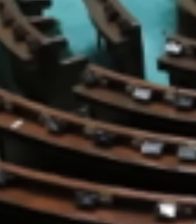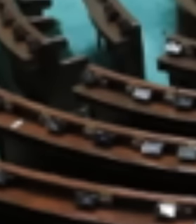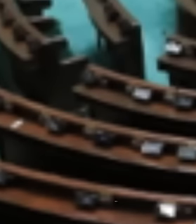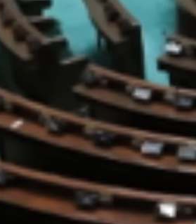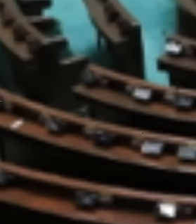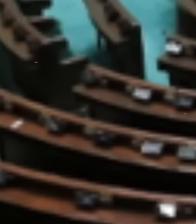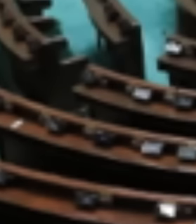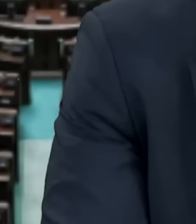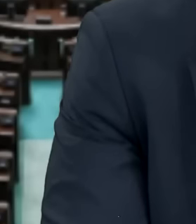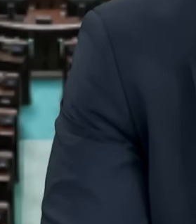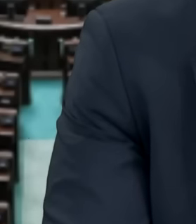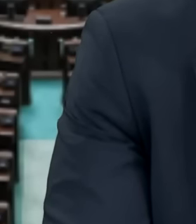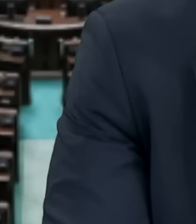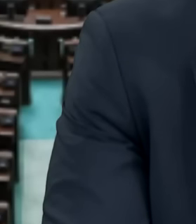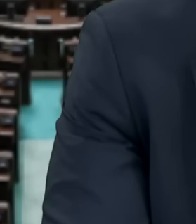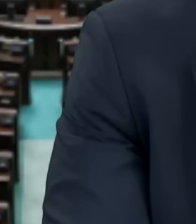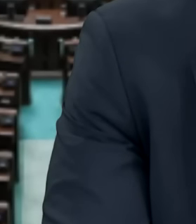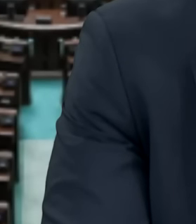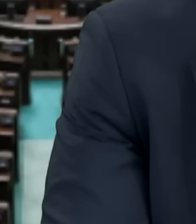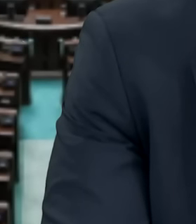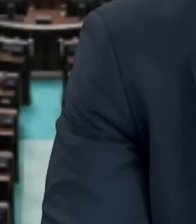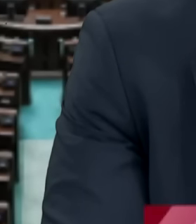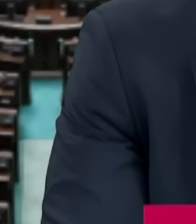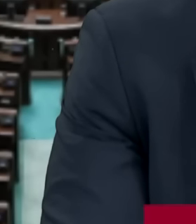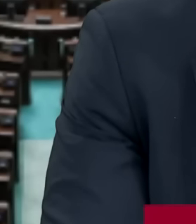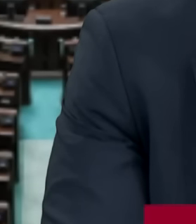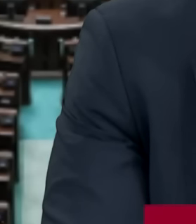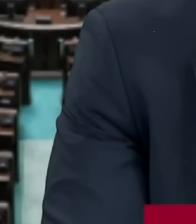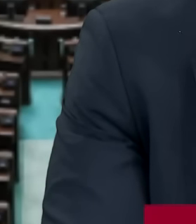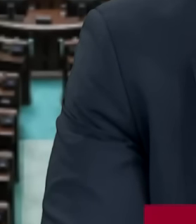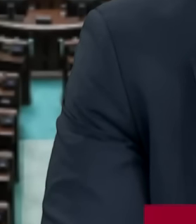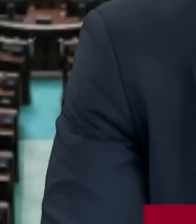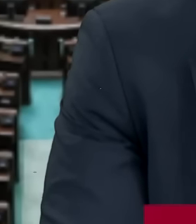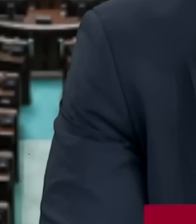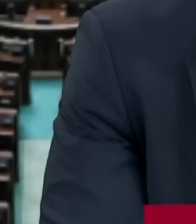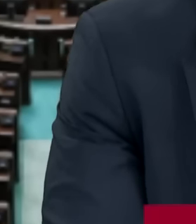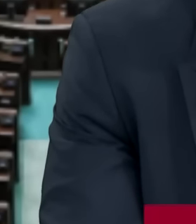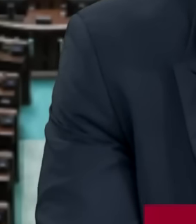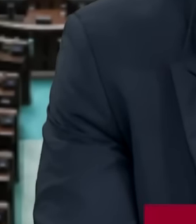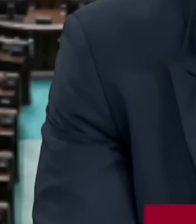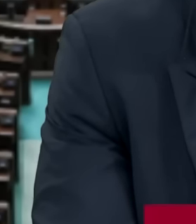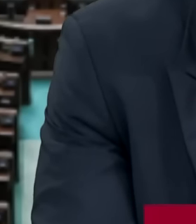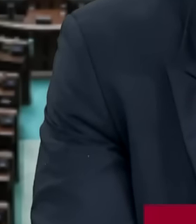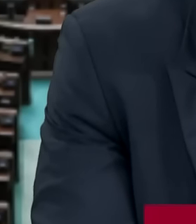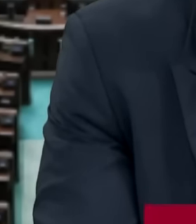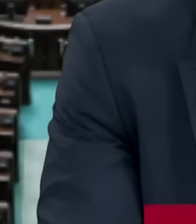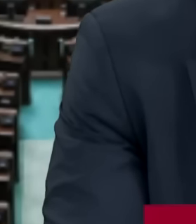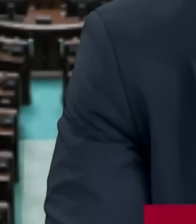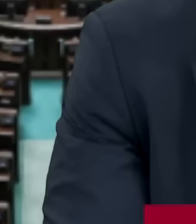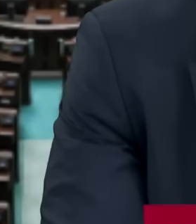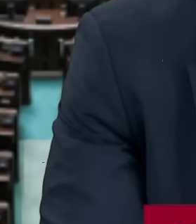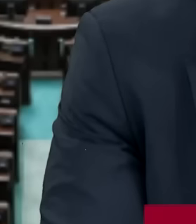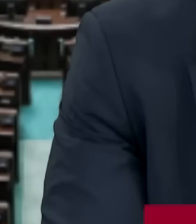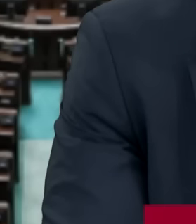Norbert Maliszewski, politolog. Dobry wieczór. Dobry wieczór. Panie profesorze, Donald Tusk nie ma